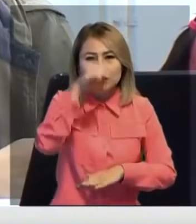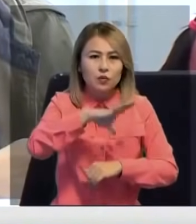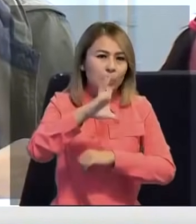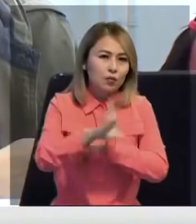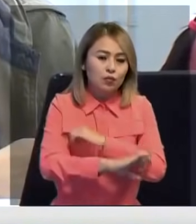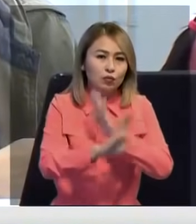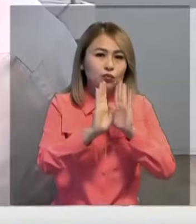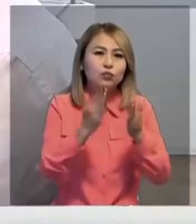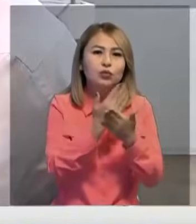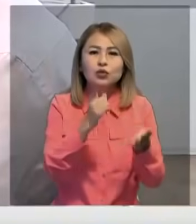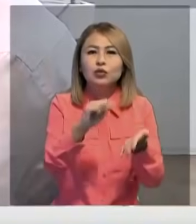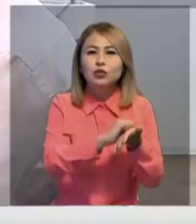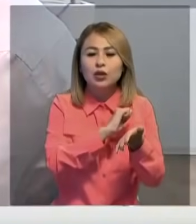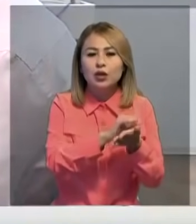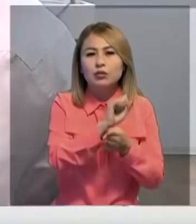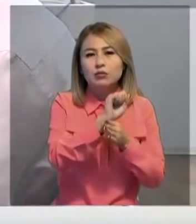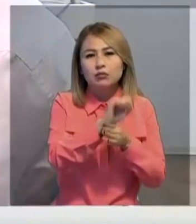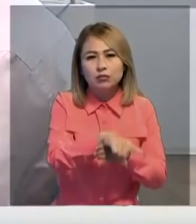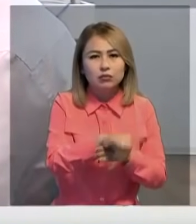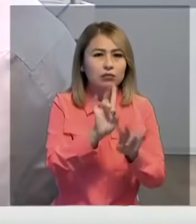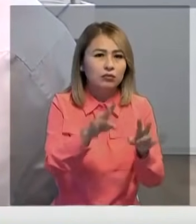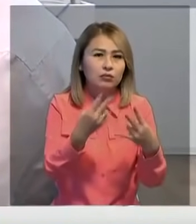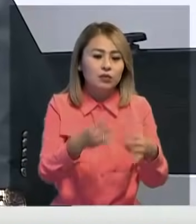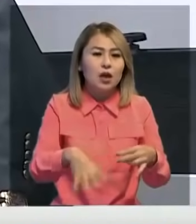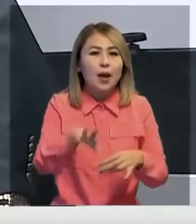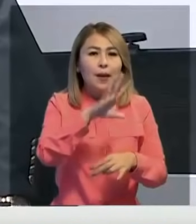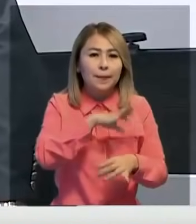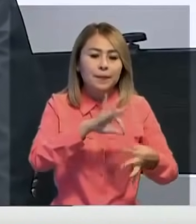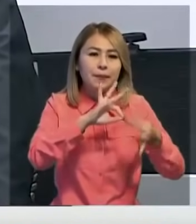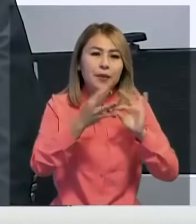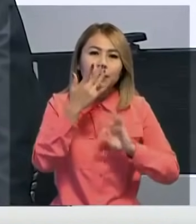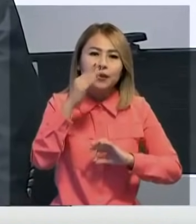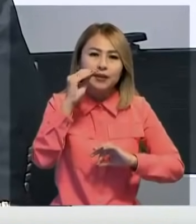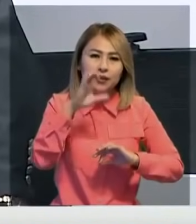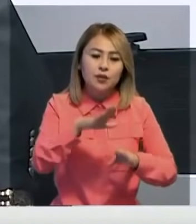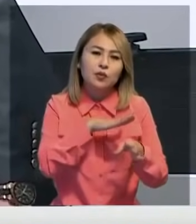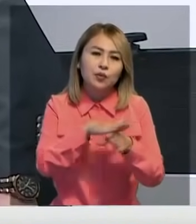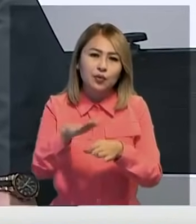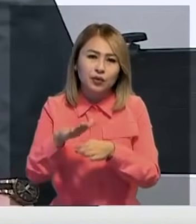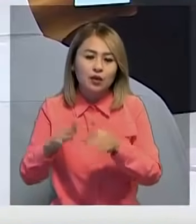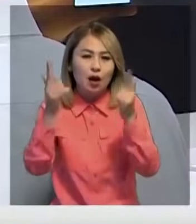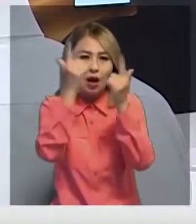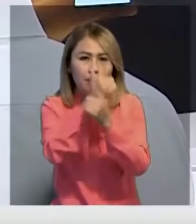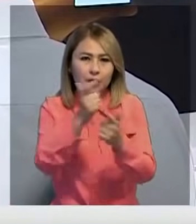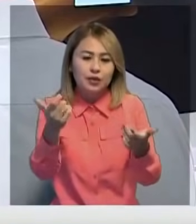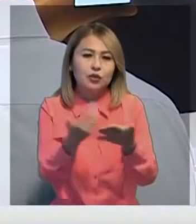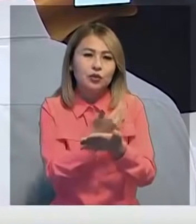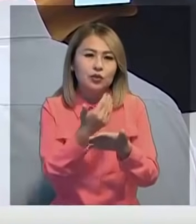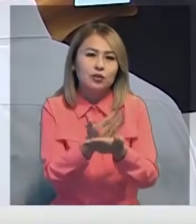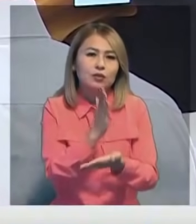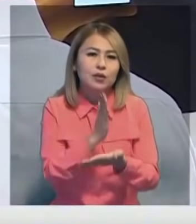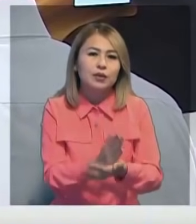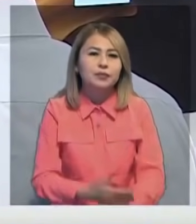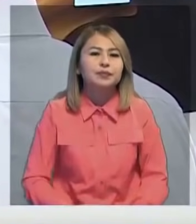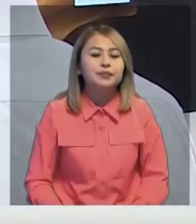айдың соңында белгілі болады. Ол үшін ешқандай құжат тапсырудың қажеті жоқ. Барлық деректер ұлттық тестілеу орталығының ақпараттық